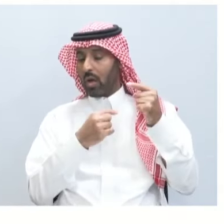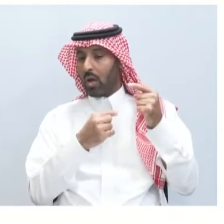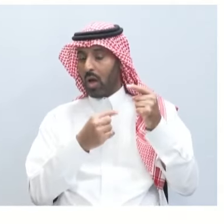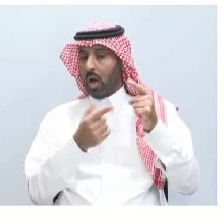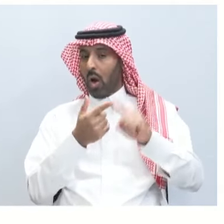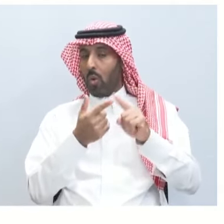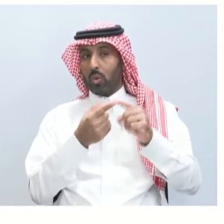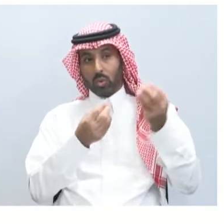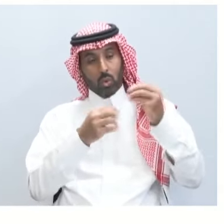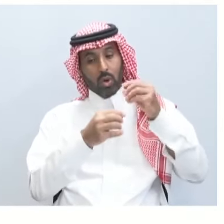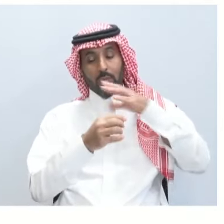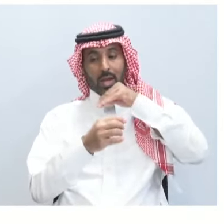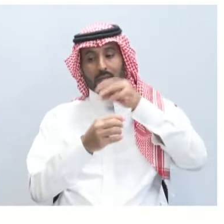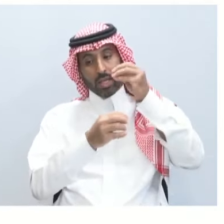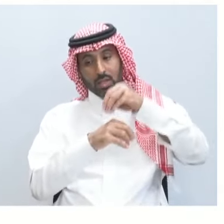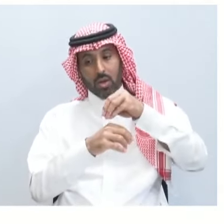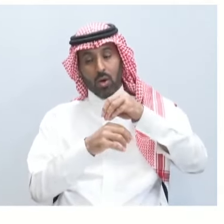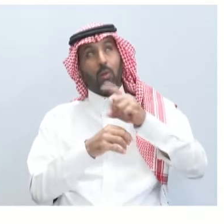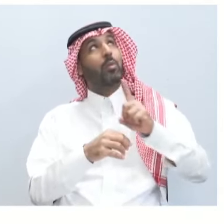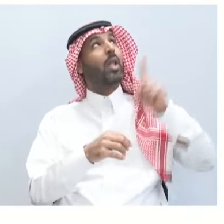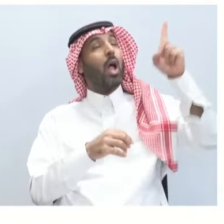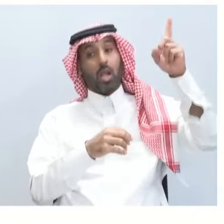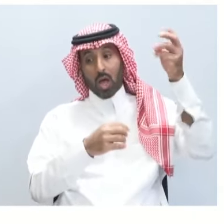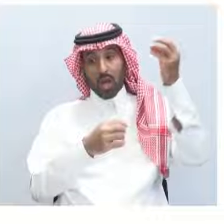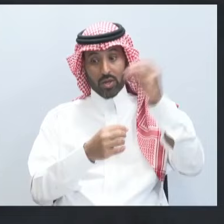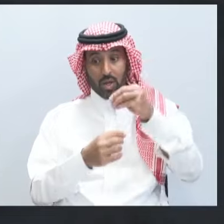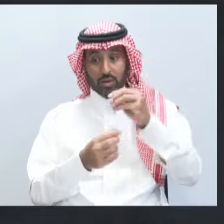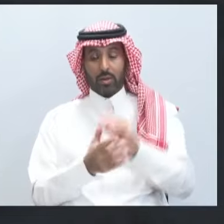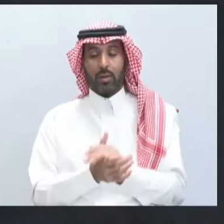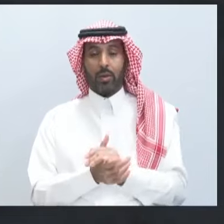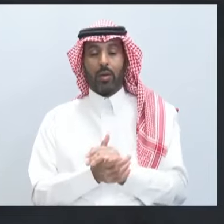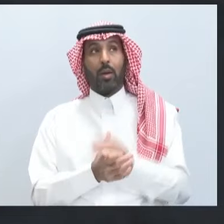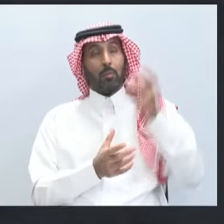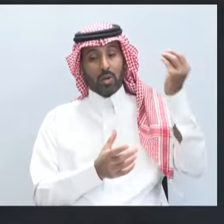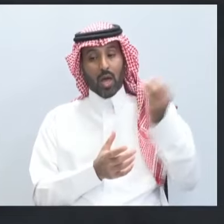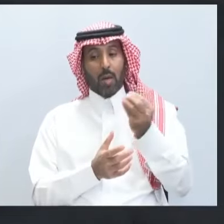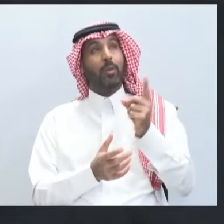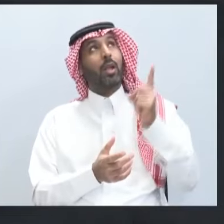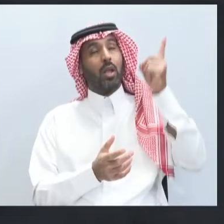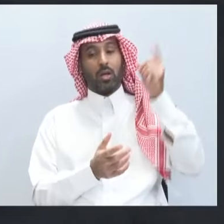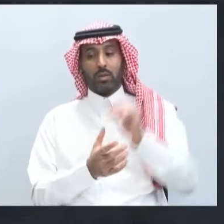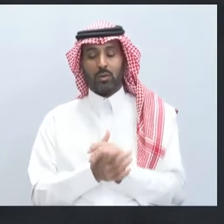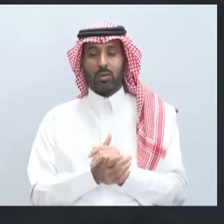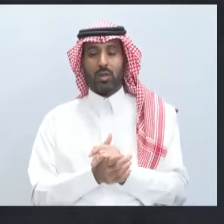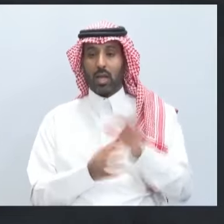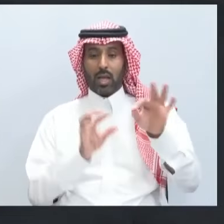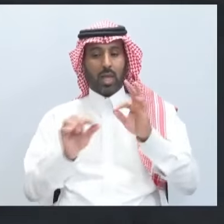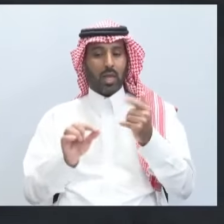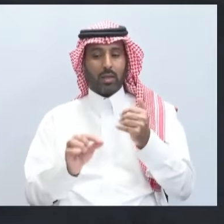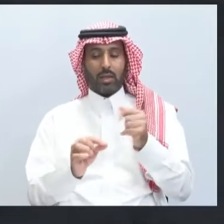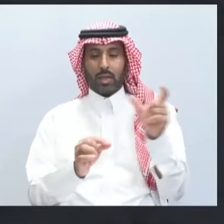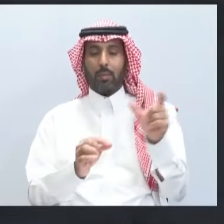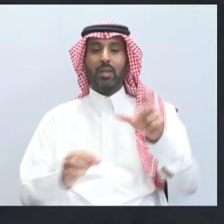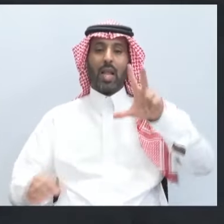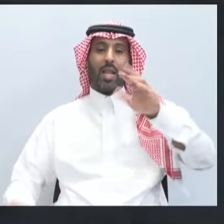والاجداد منحه الهيه ونعمه ربانيه من يستطيع ان يذكر ما هو الخيار المناسب والصحيح لكلمه